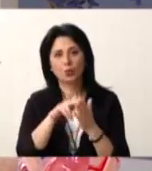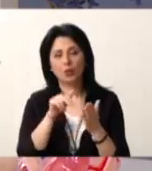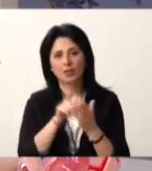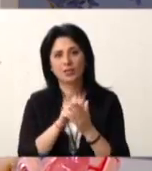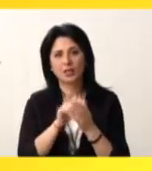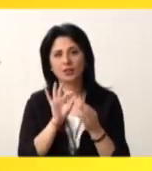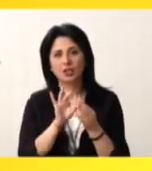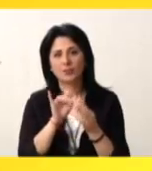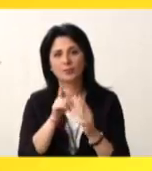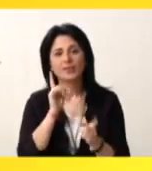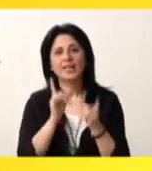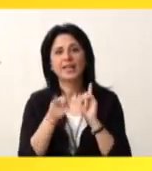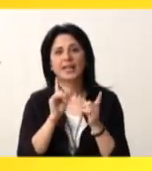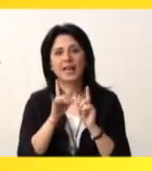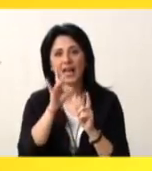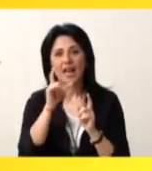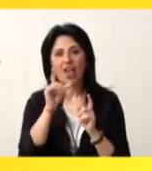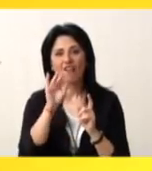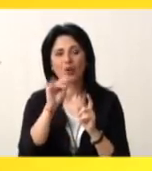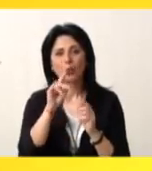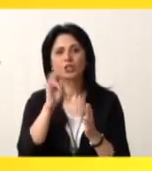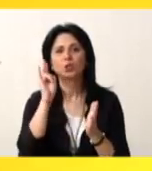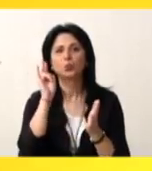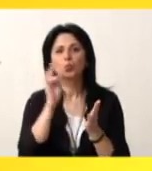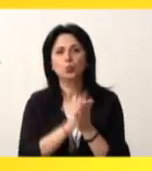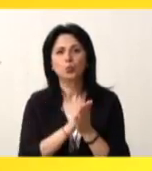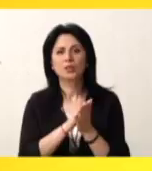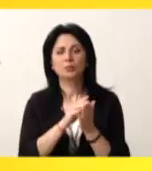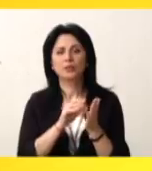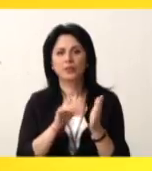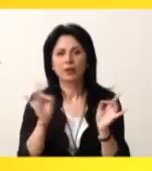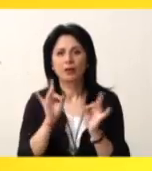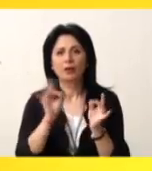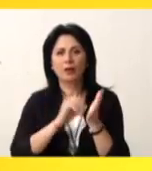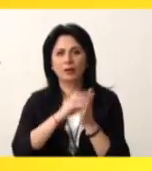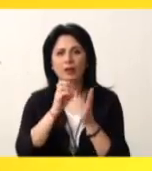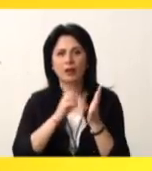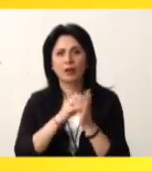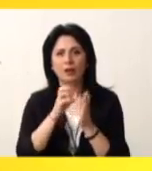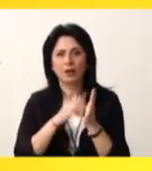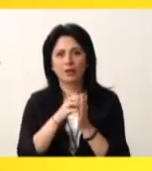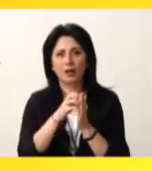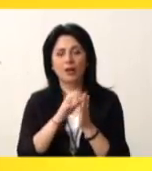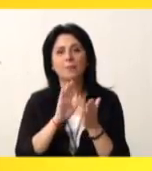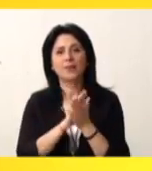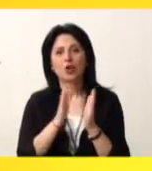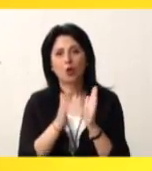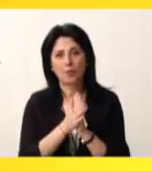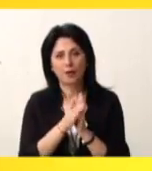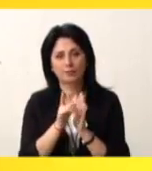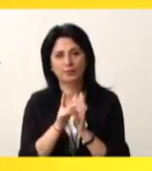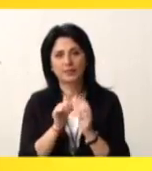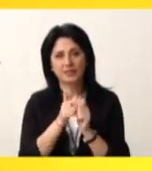უკაცრავად ჩაგერთვებით, რეალურად რეფლუქსი და ეს მუდმივი გაღიზიანება არის კარგი ნიადაგი, წინაპირობა იმისა, რომ